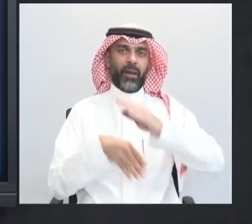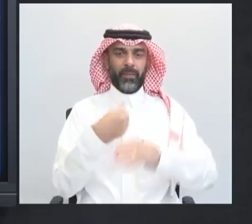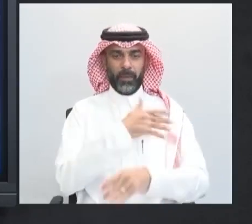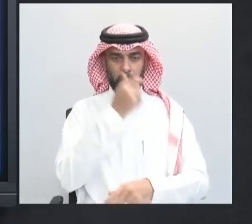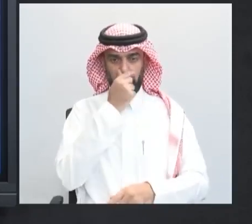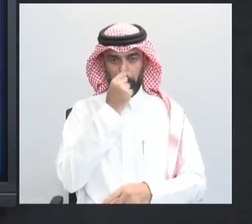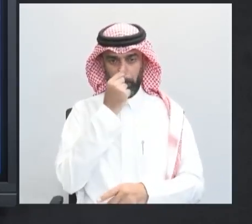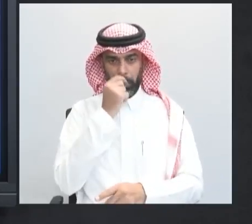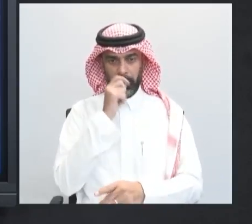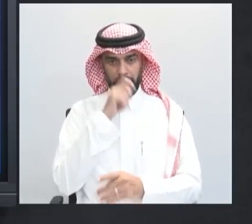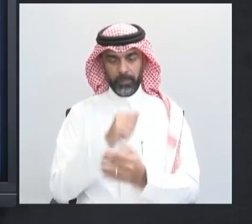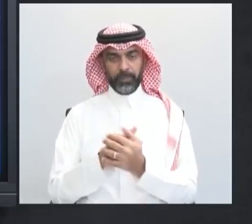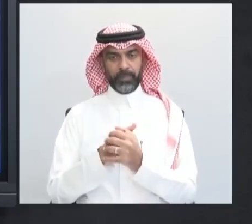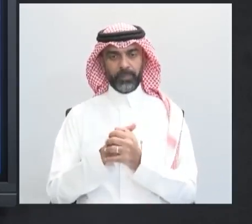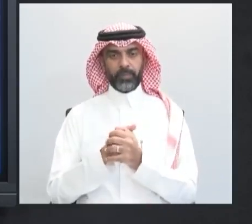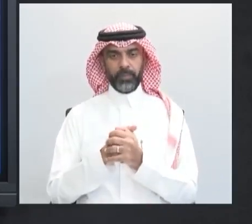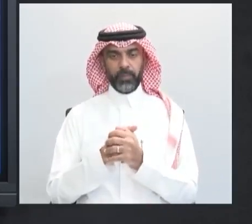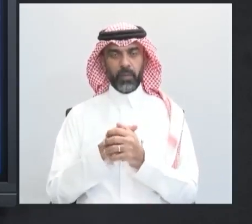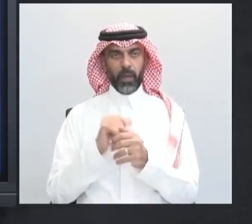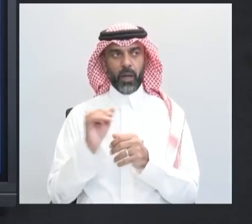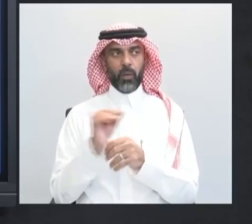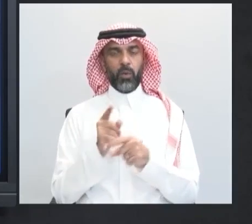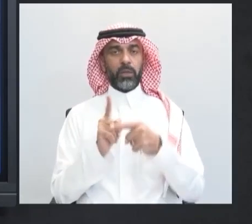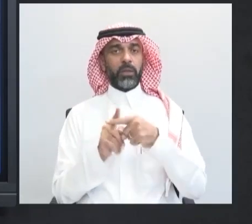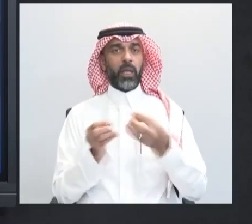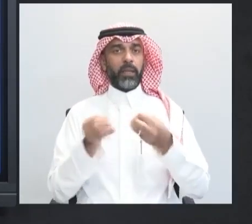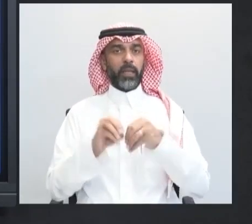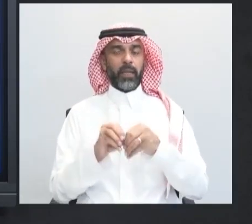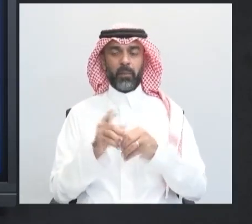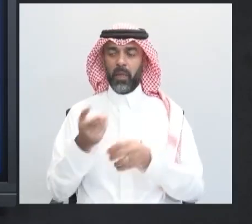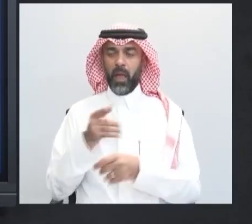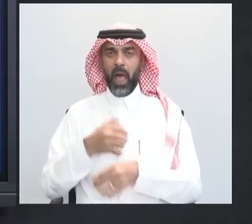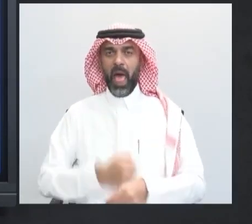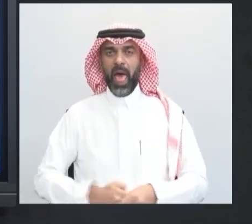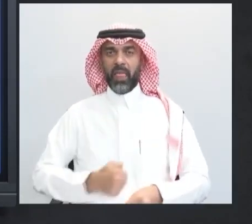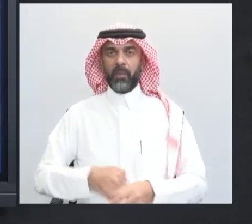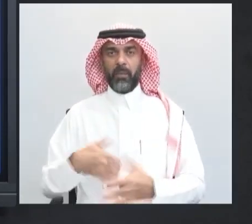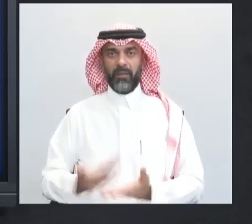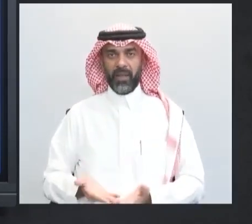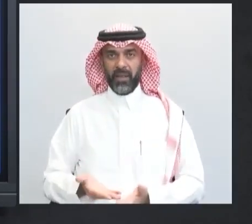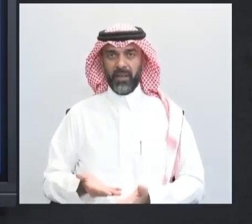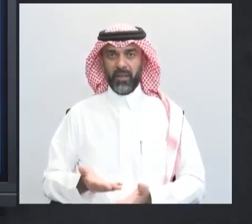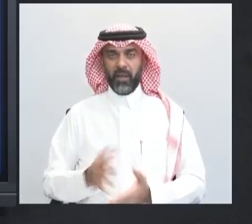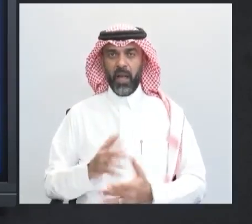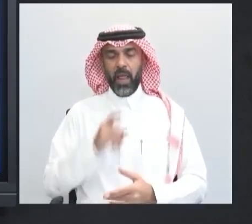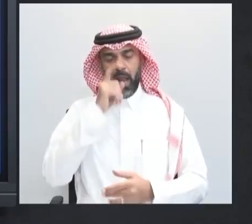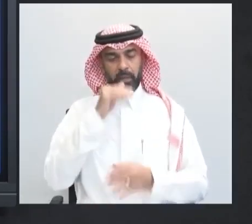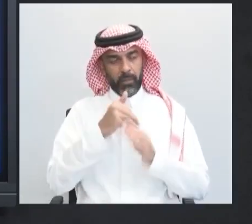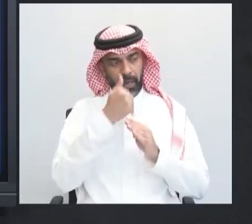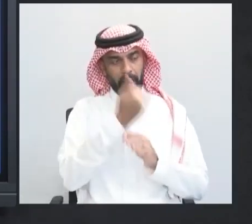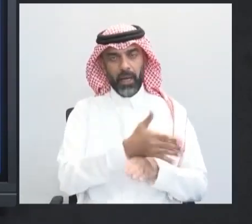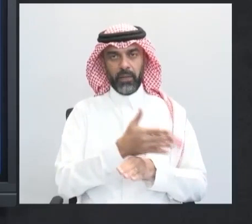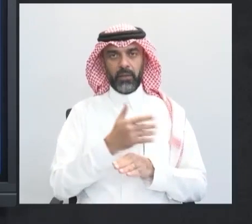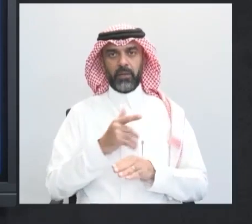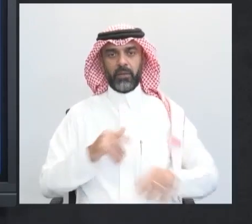وامتصاصها هنالك مواد زائده هنالك مواد غير مهضومه زائده عن حاجه الجسم لابد من اخراجها فالدور